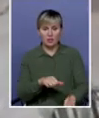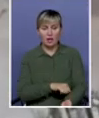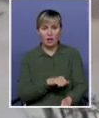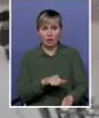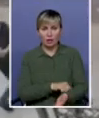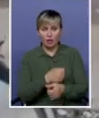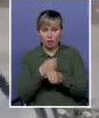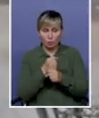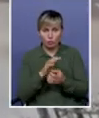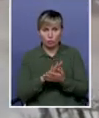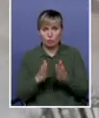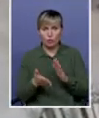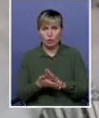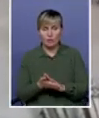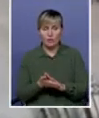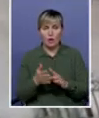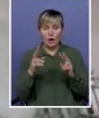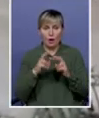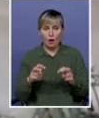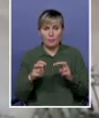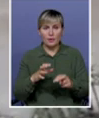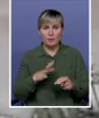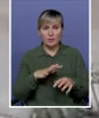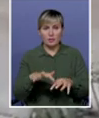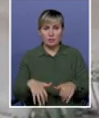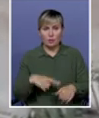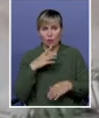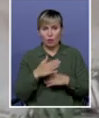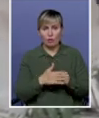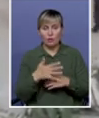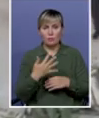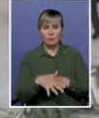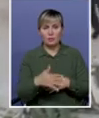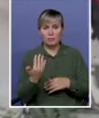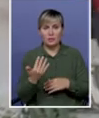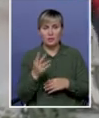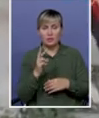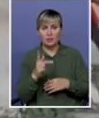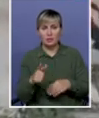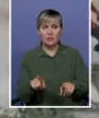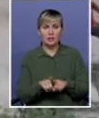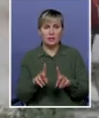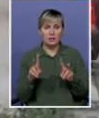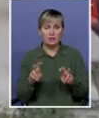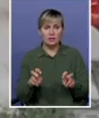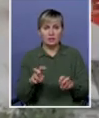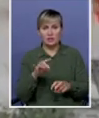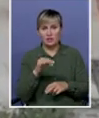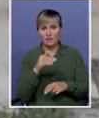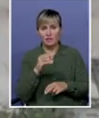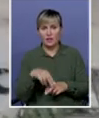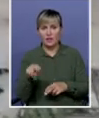наркотиков в лабораторных условиях. В ходе обыска было изъято около 55 килограмм так называемого мефедрона.